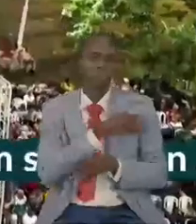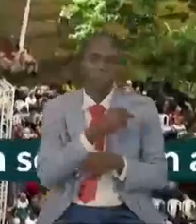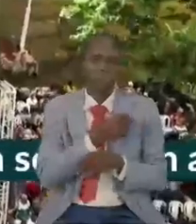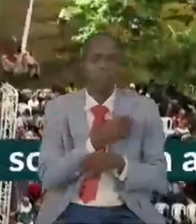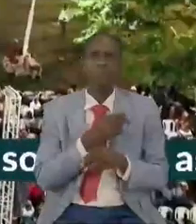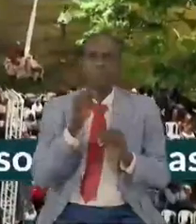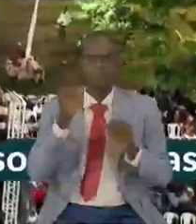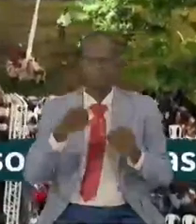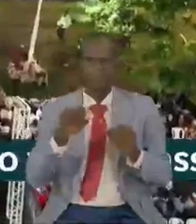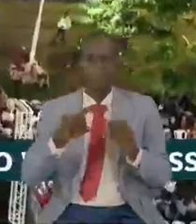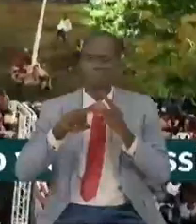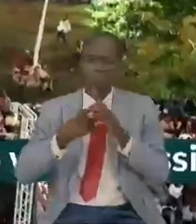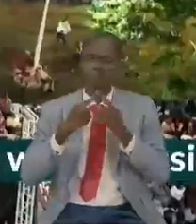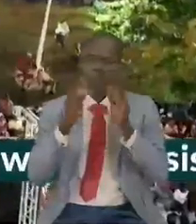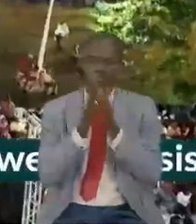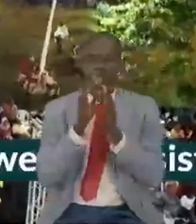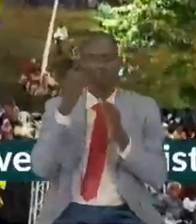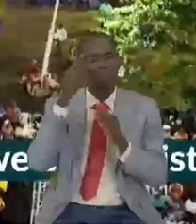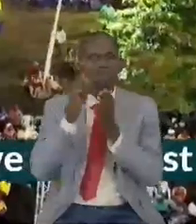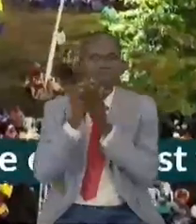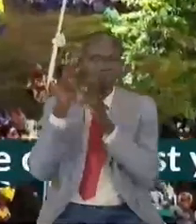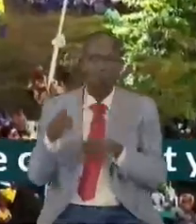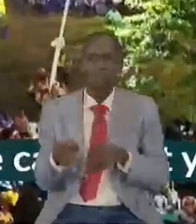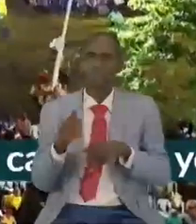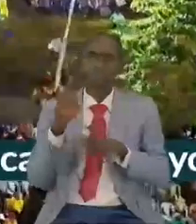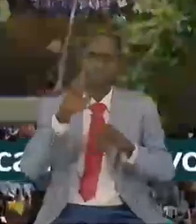Partout où vous êtes, occupons-nous.